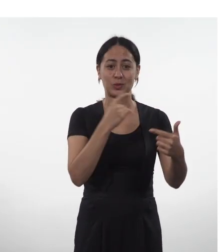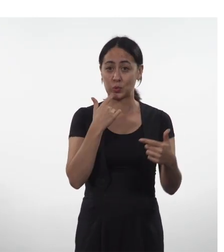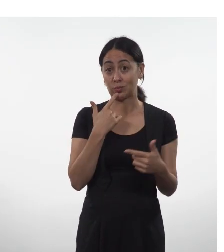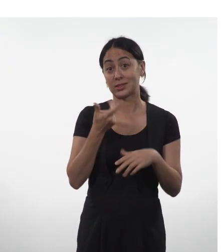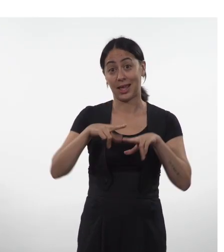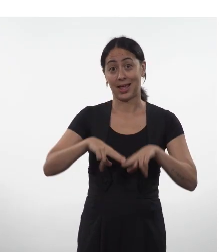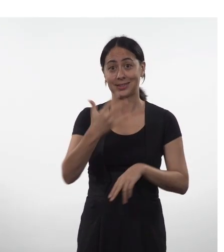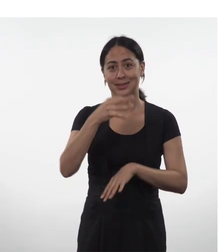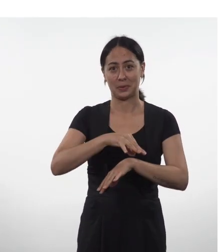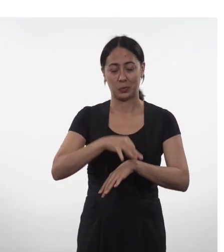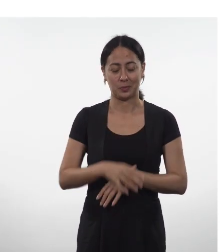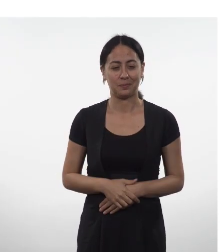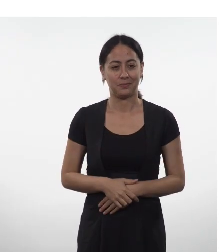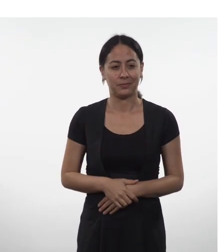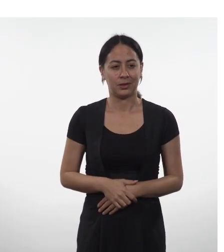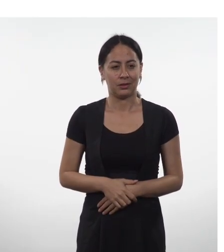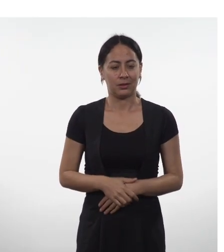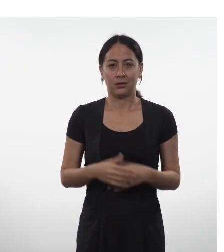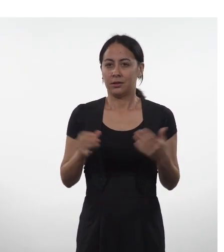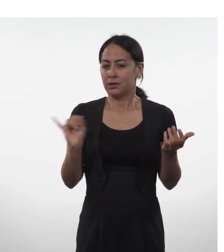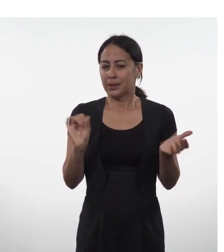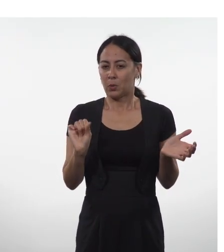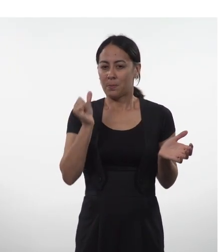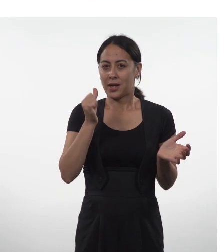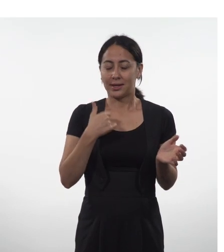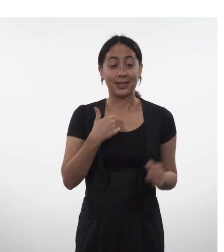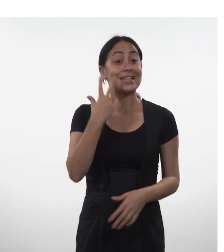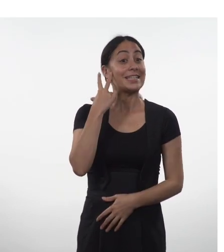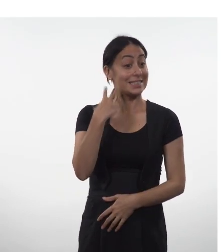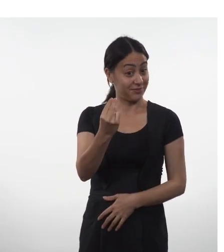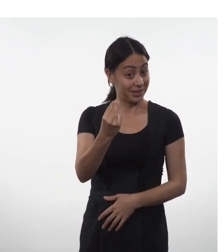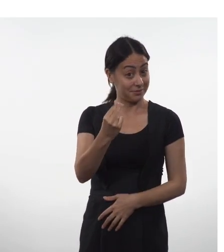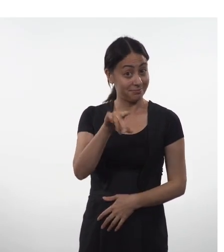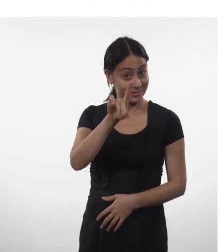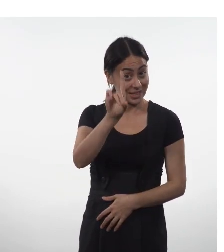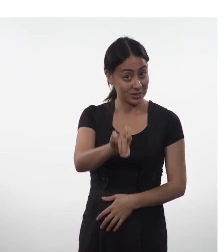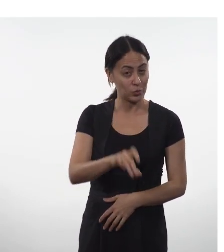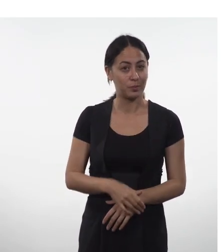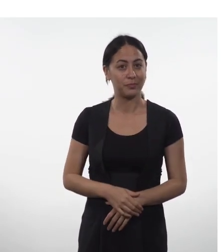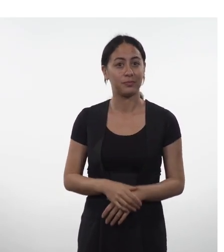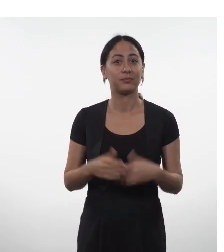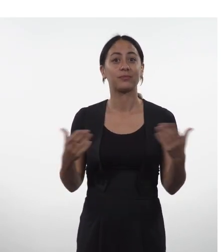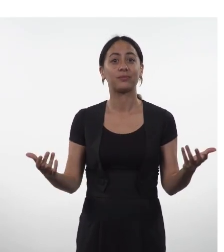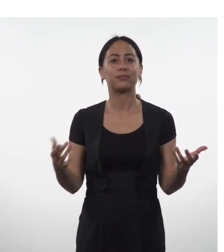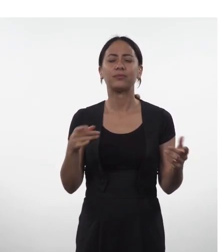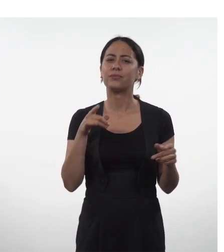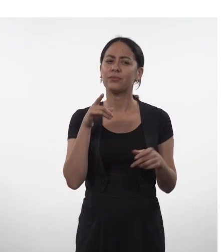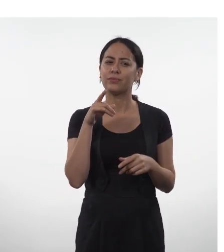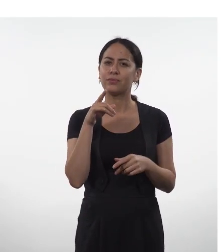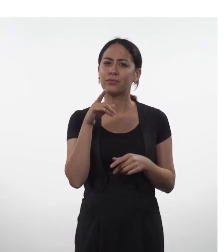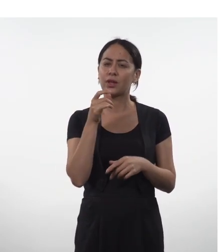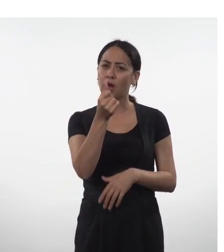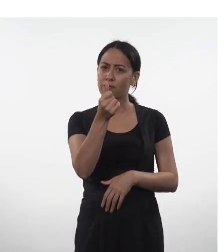commencer par Sylvie. Est-ce que vous êtes tenue en